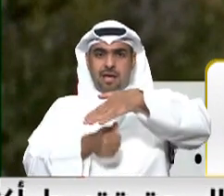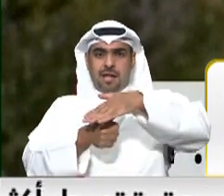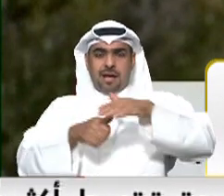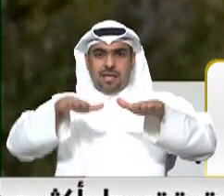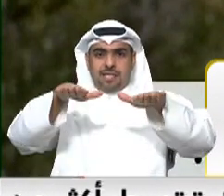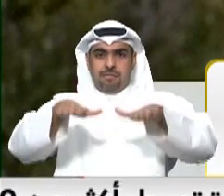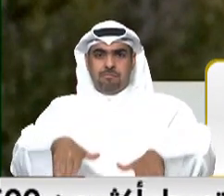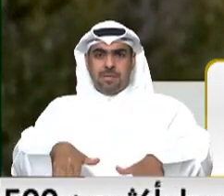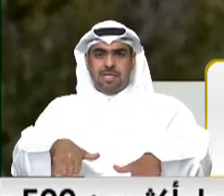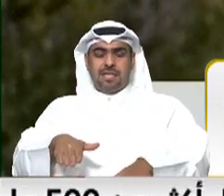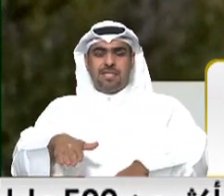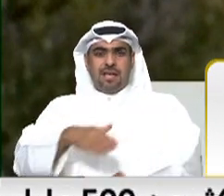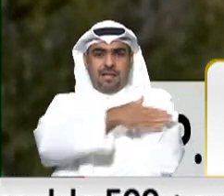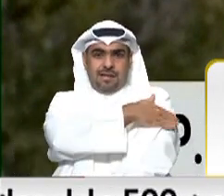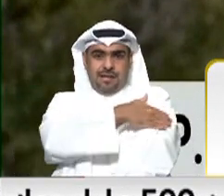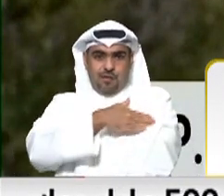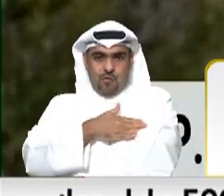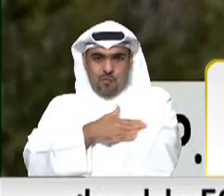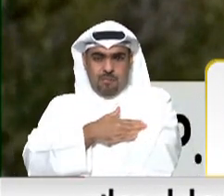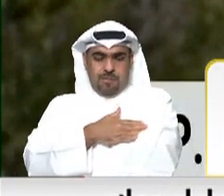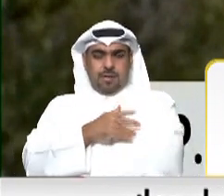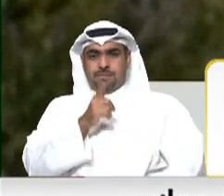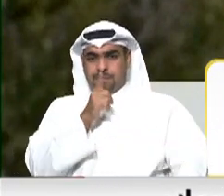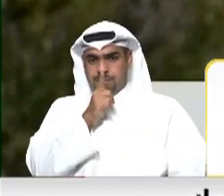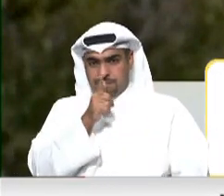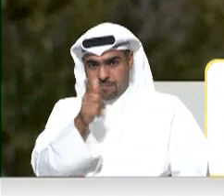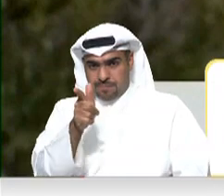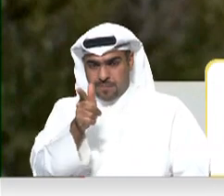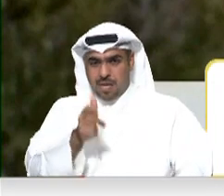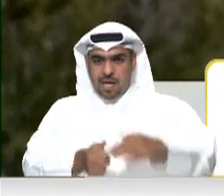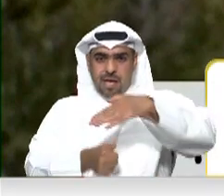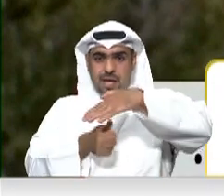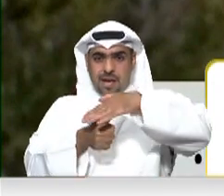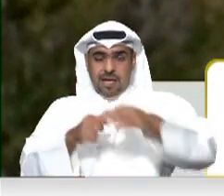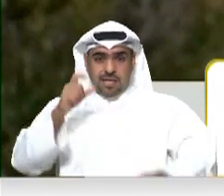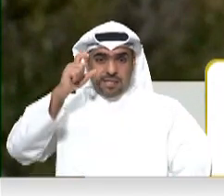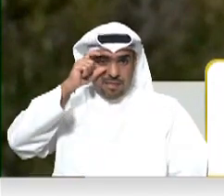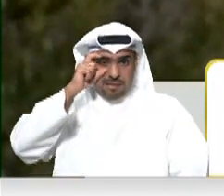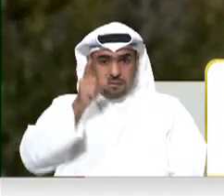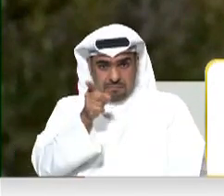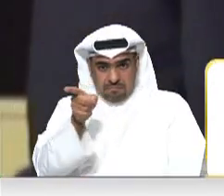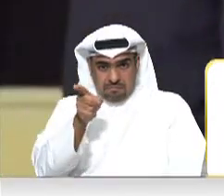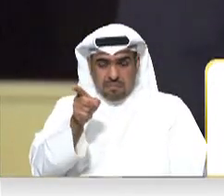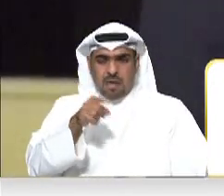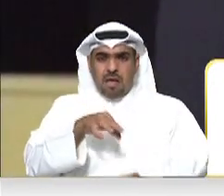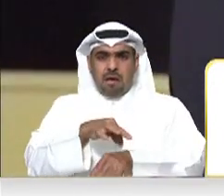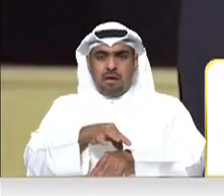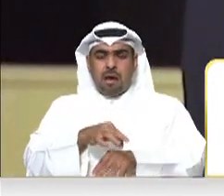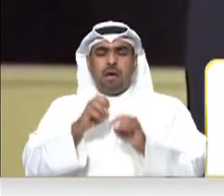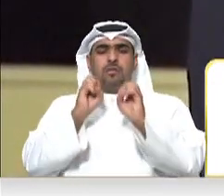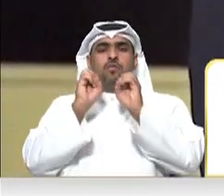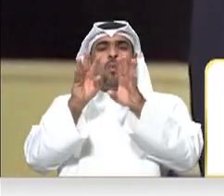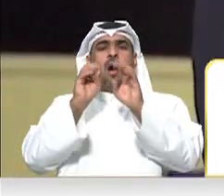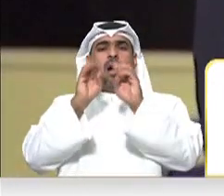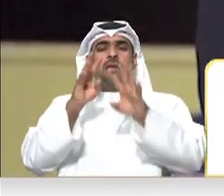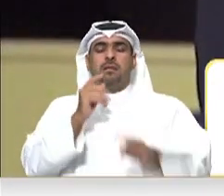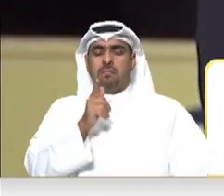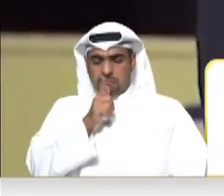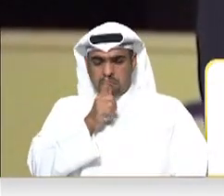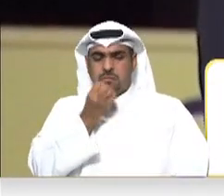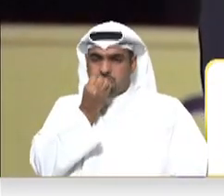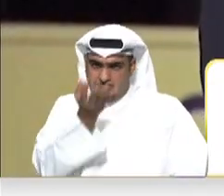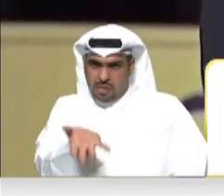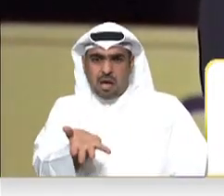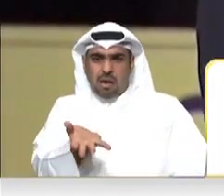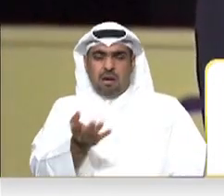نانسي بيلوسي الرئيس جو بايدن بان استطلاعات الراي تظهر انه لا يستطيع هزيمه منافسه الجمهوري